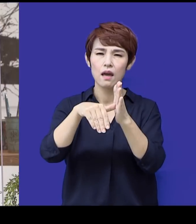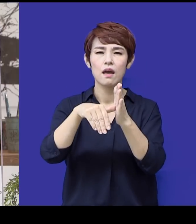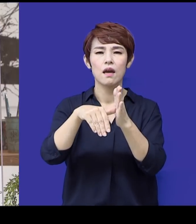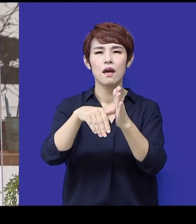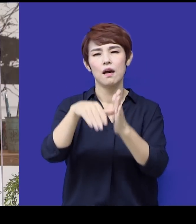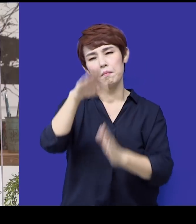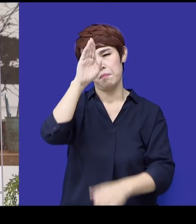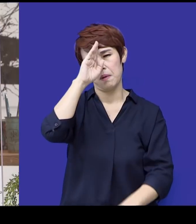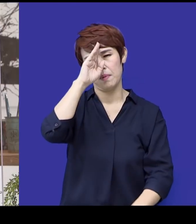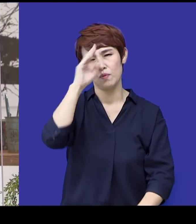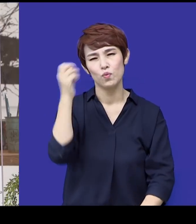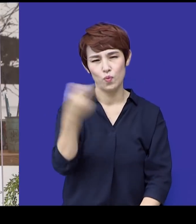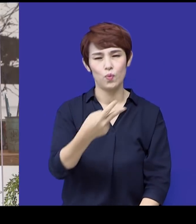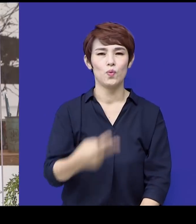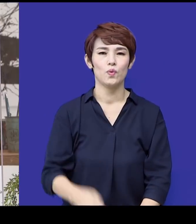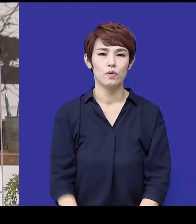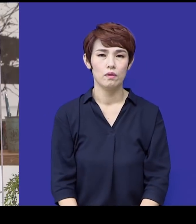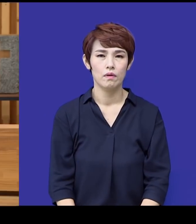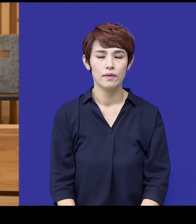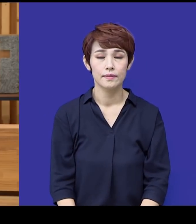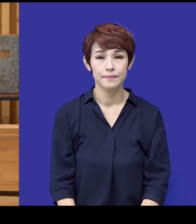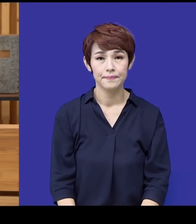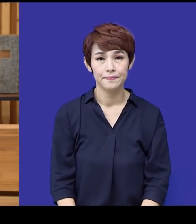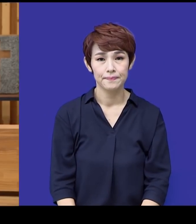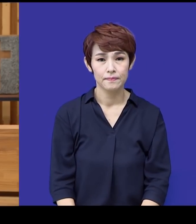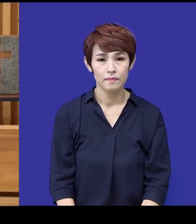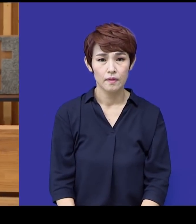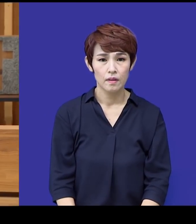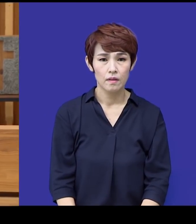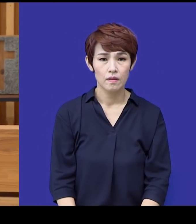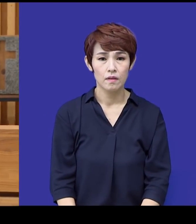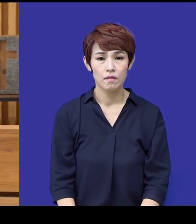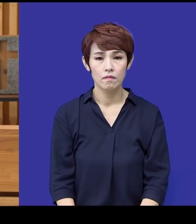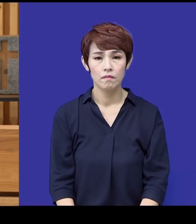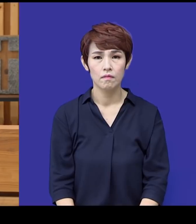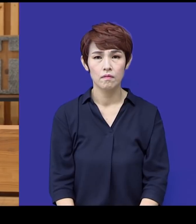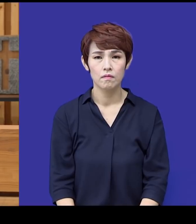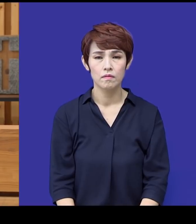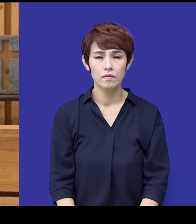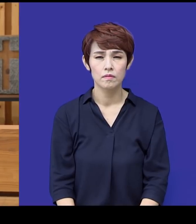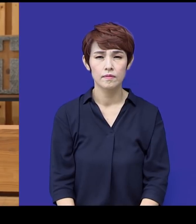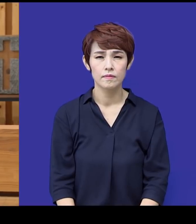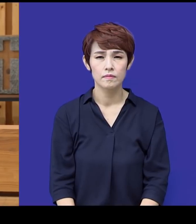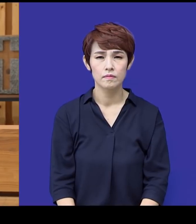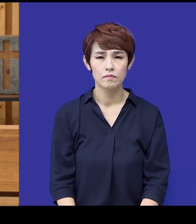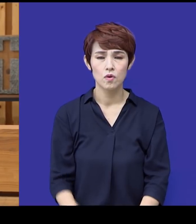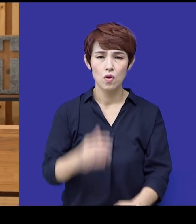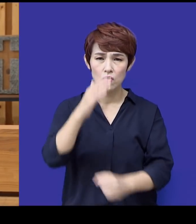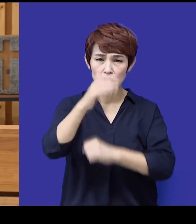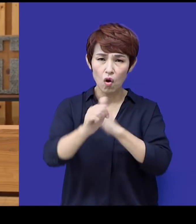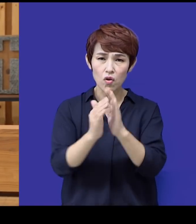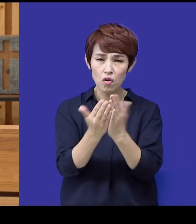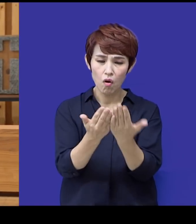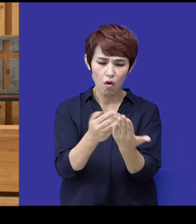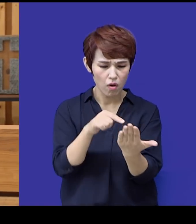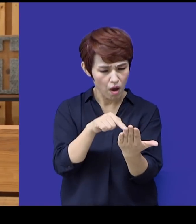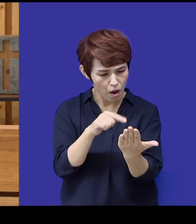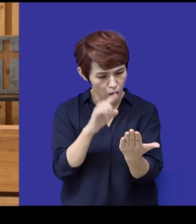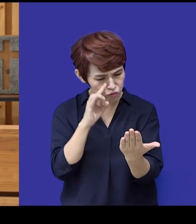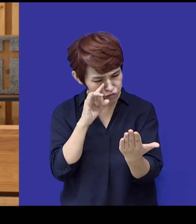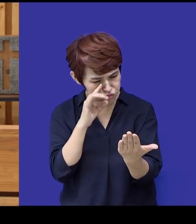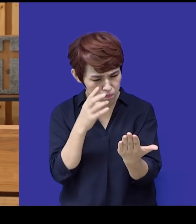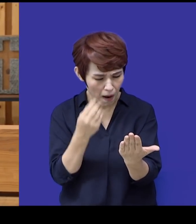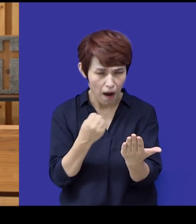아. 어머. 근데 뭐 육체적인 고통보다 성경적으로 또 궁금한 게 많으셔서 굉장히 힘들어 하셨다는데 어떤 것들이 이렇게